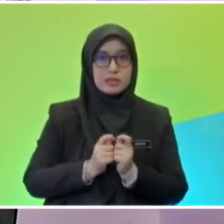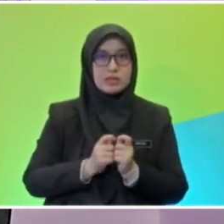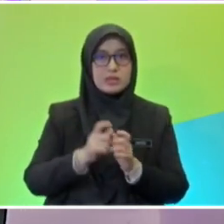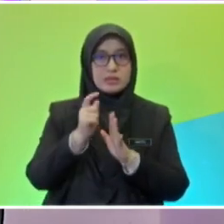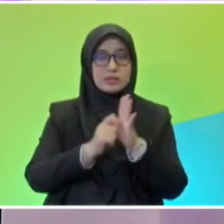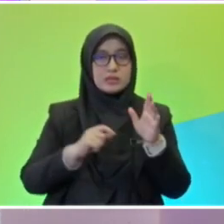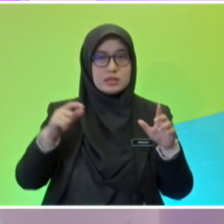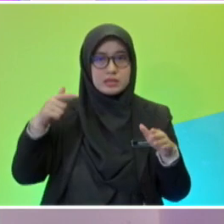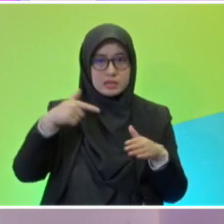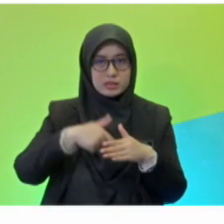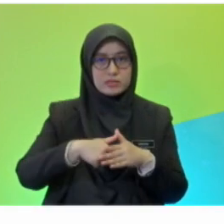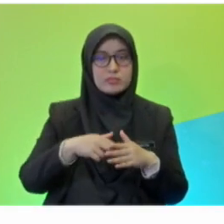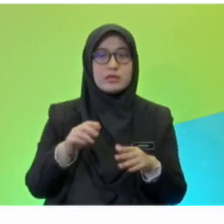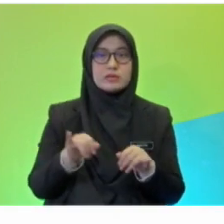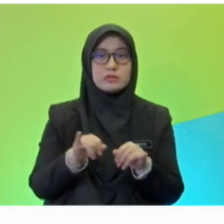putih